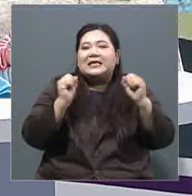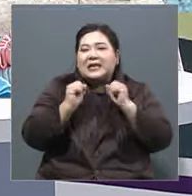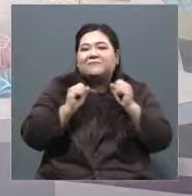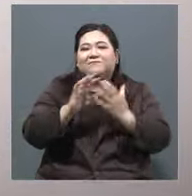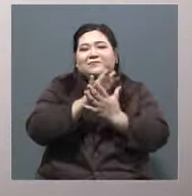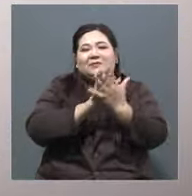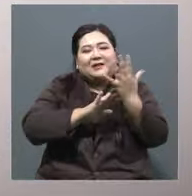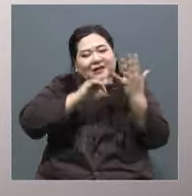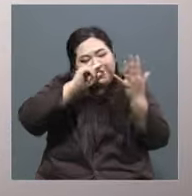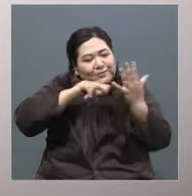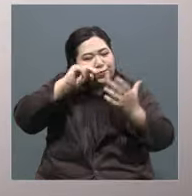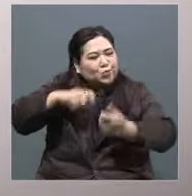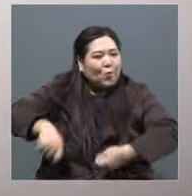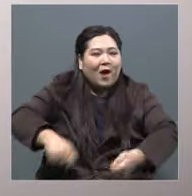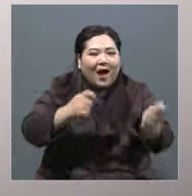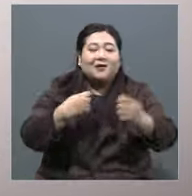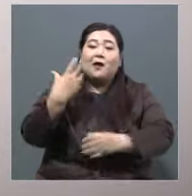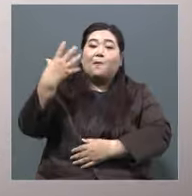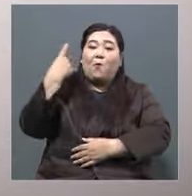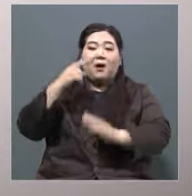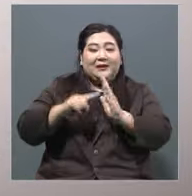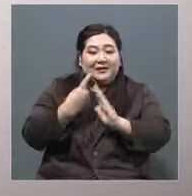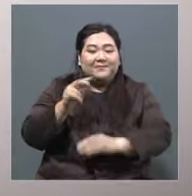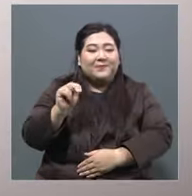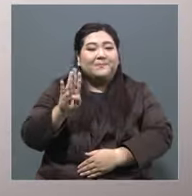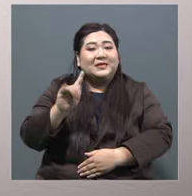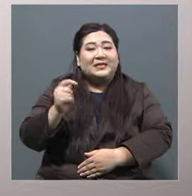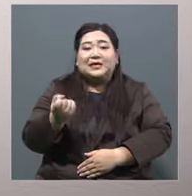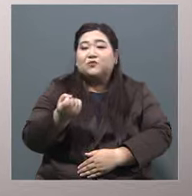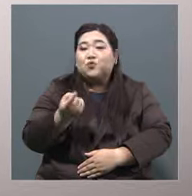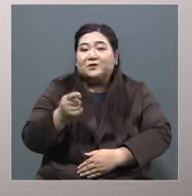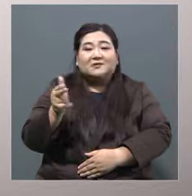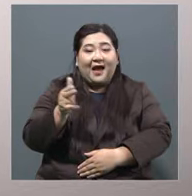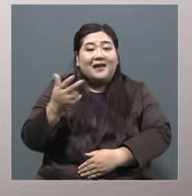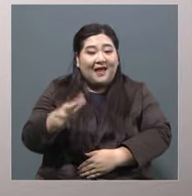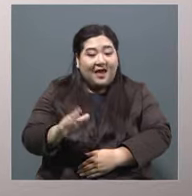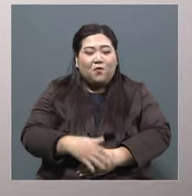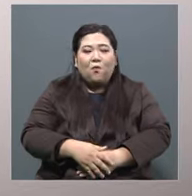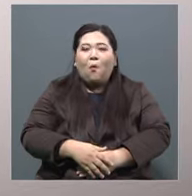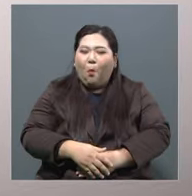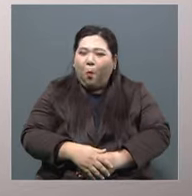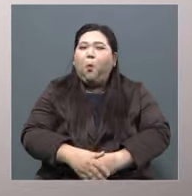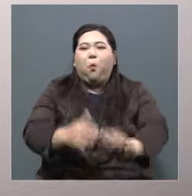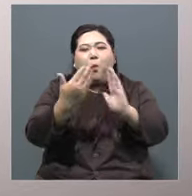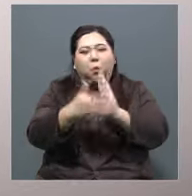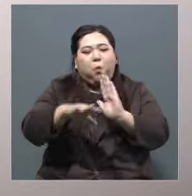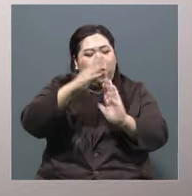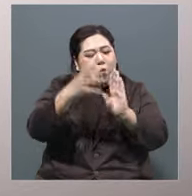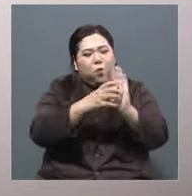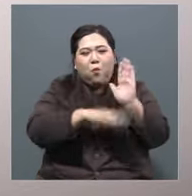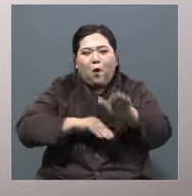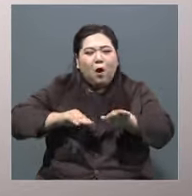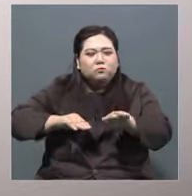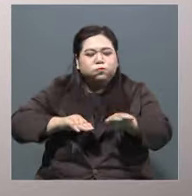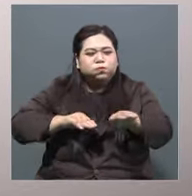เมื่อวานหลายคนรับชมการถ่ายทอดสดผ่านทางNBTขบวนแห่แต่ละภาคที่โอ้โหเอามาจัดแสดงนี่คือยิ่ง